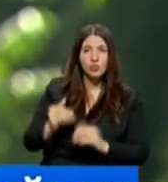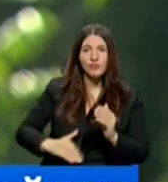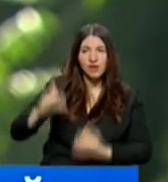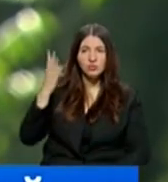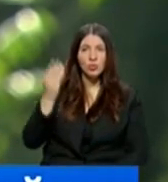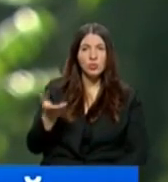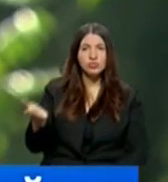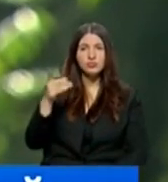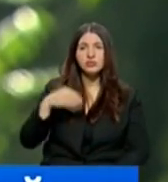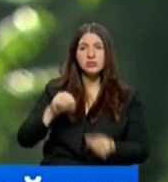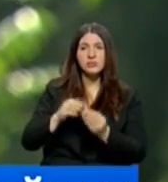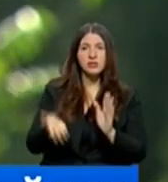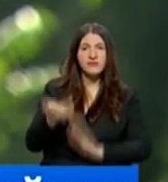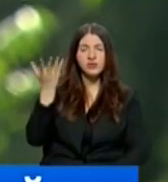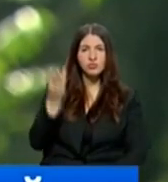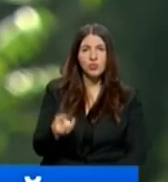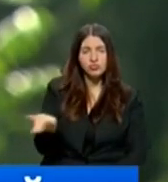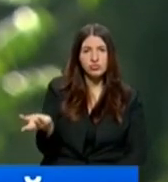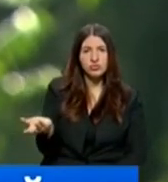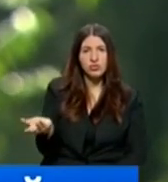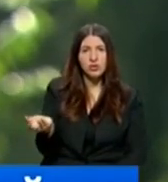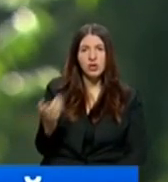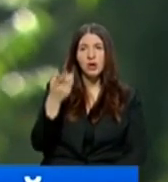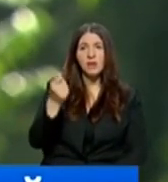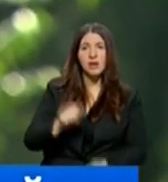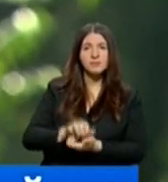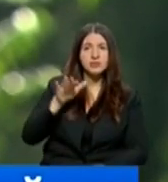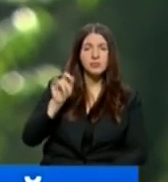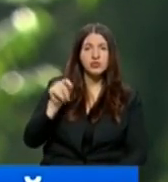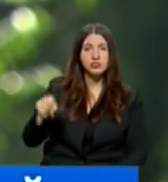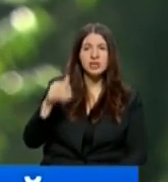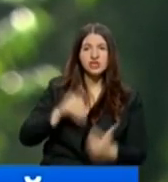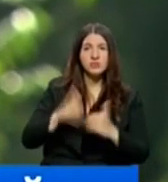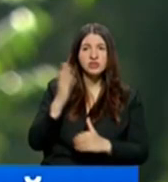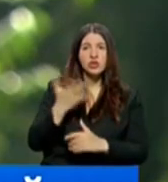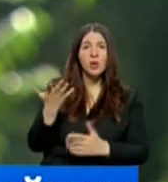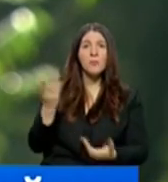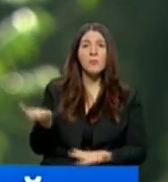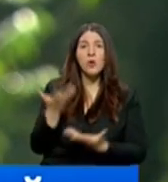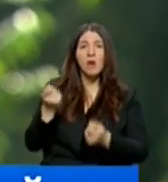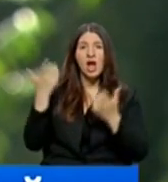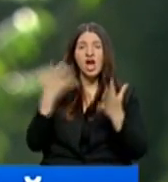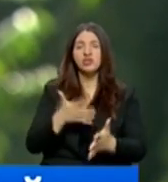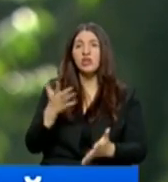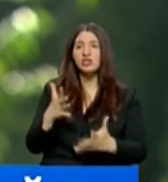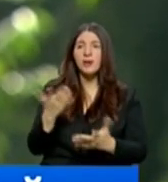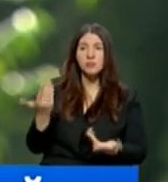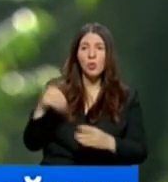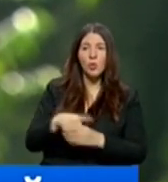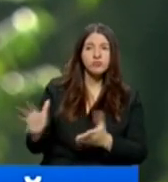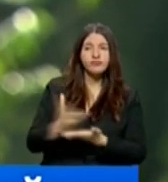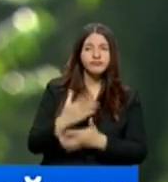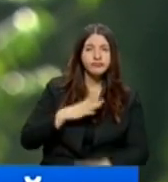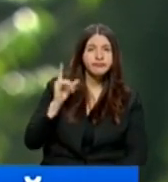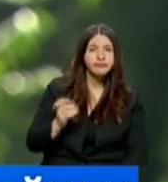daha fazla arttı. Bu zamdan daha fazla arttı. Parayı biriktiriyorlar şimdi. Seçime gidecekler, bol miktarda harcayacağız. Acaba oy toplar mıyız